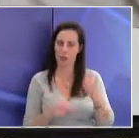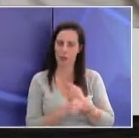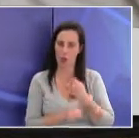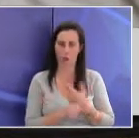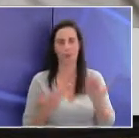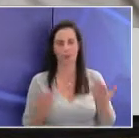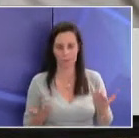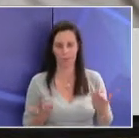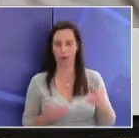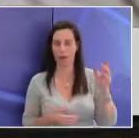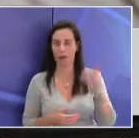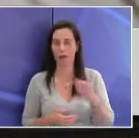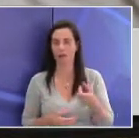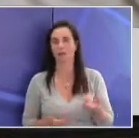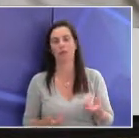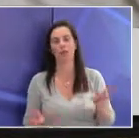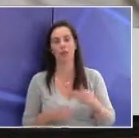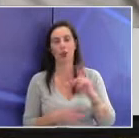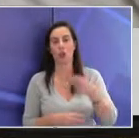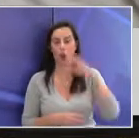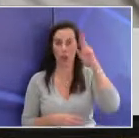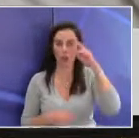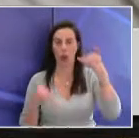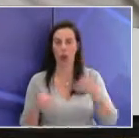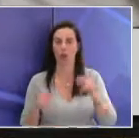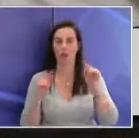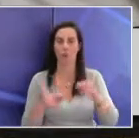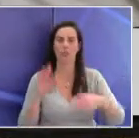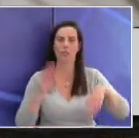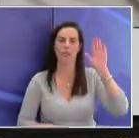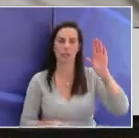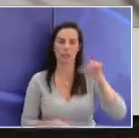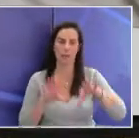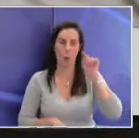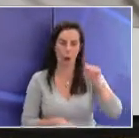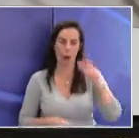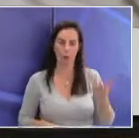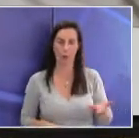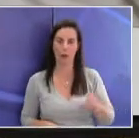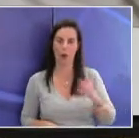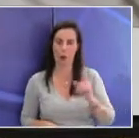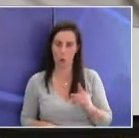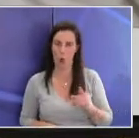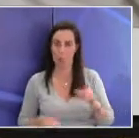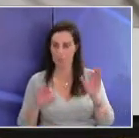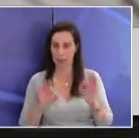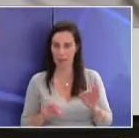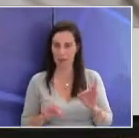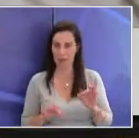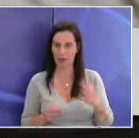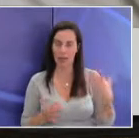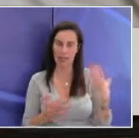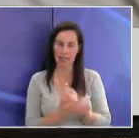שלכם, הרי הדעת לא נותנת שכל הליכודניקים עכשיו יבואו ויצביעו אבי גבאי. ברור. אז האפשרות בעצם לנצח